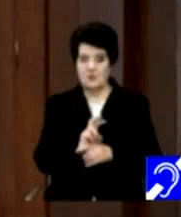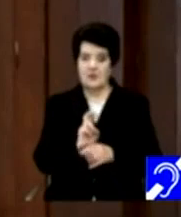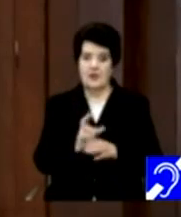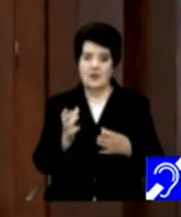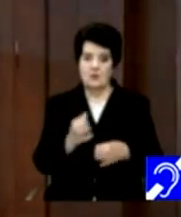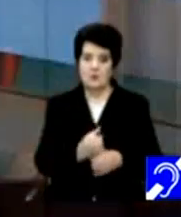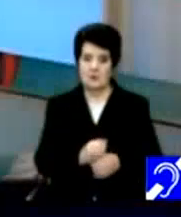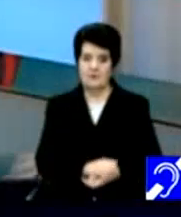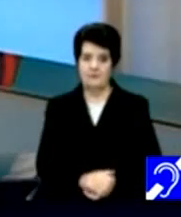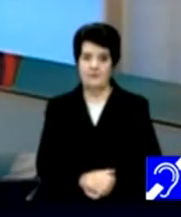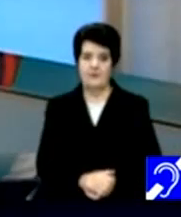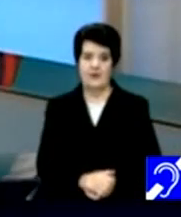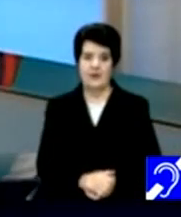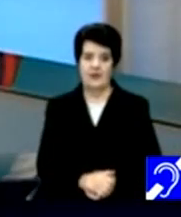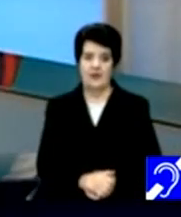redusă.